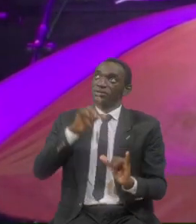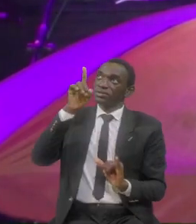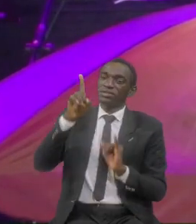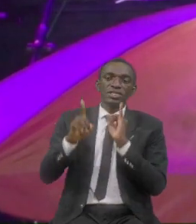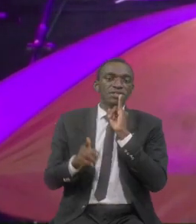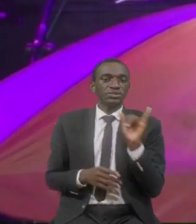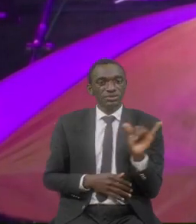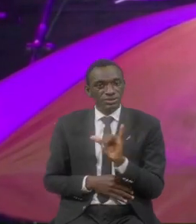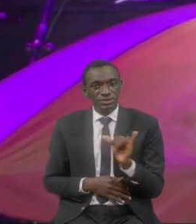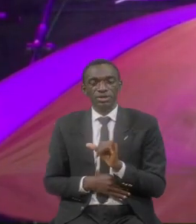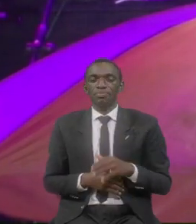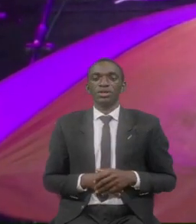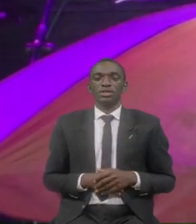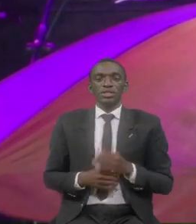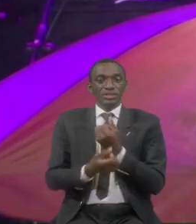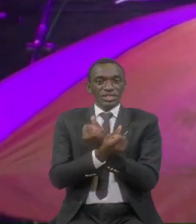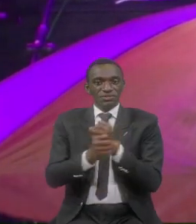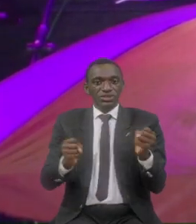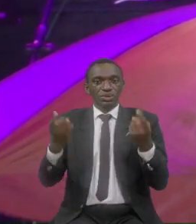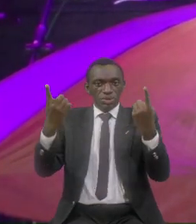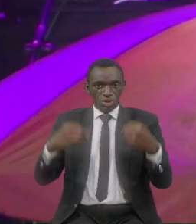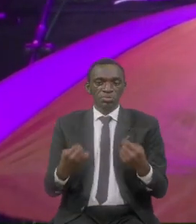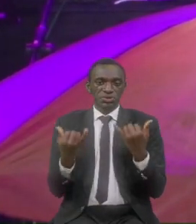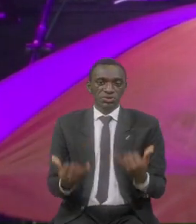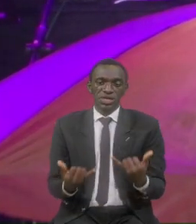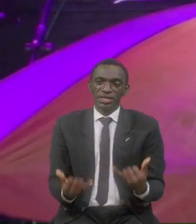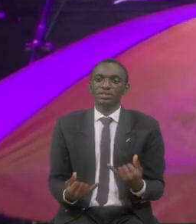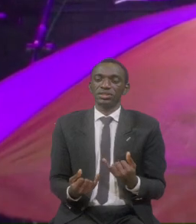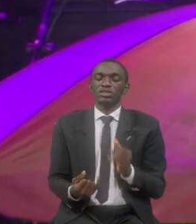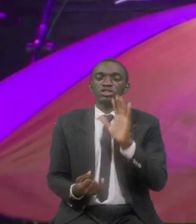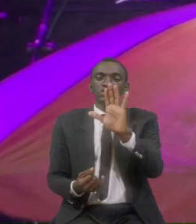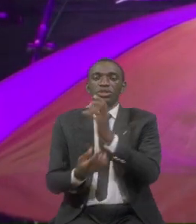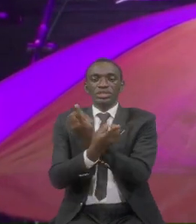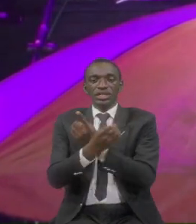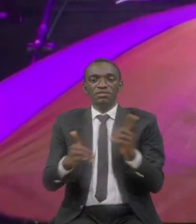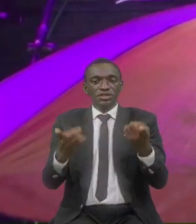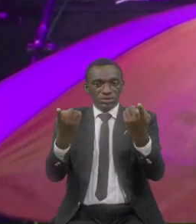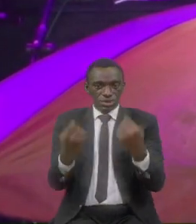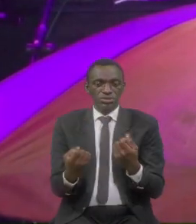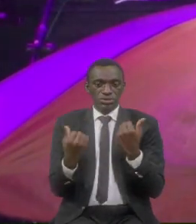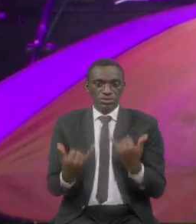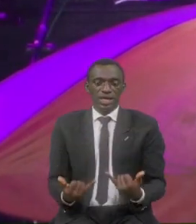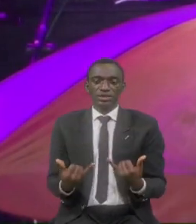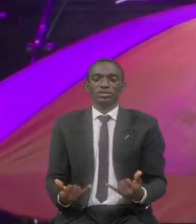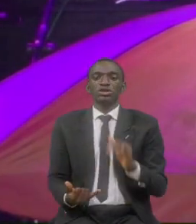salvation comes tonight. Your deliverance comes tonight. Your forgiveness